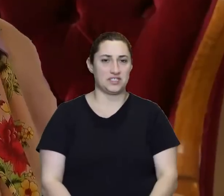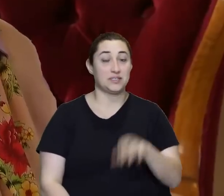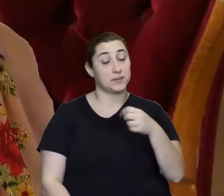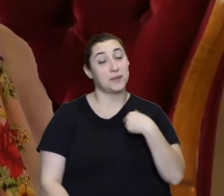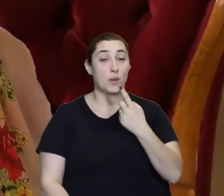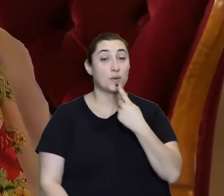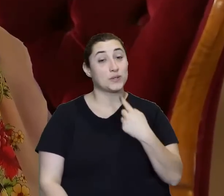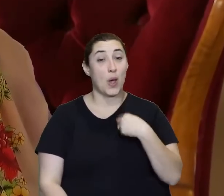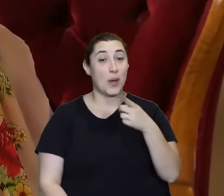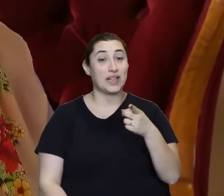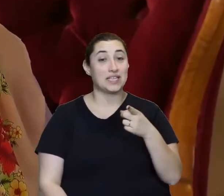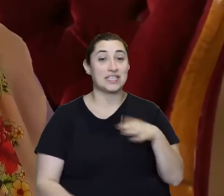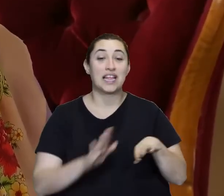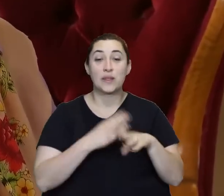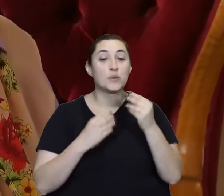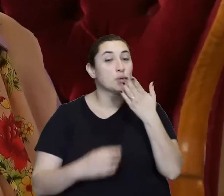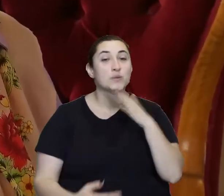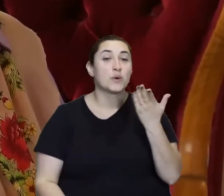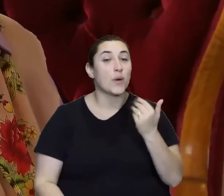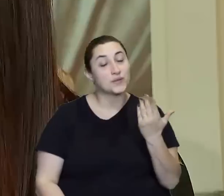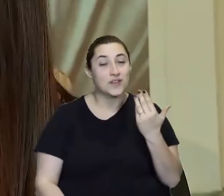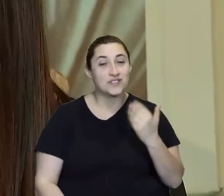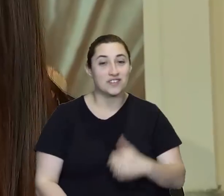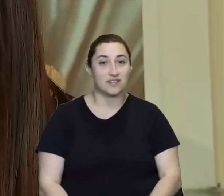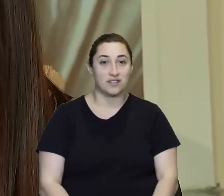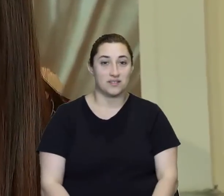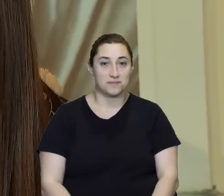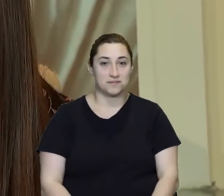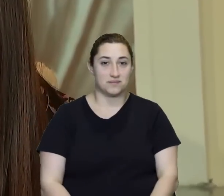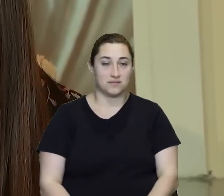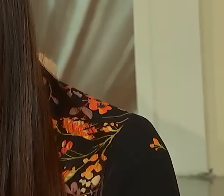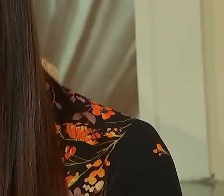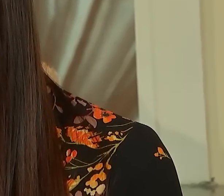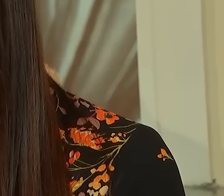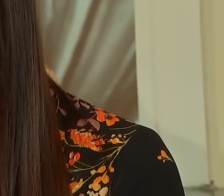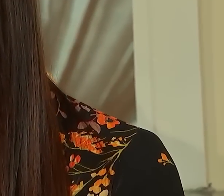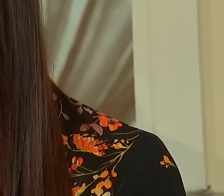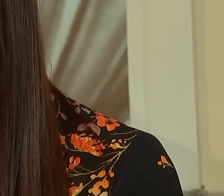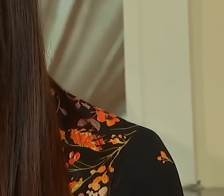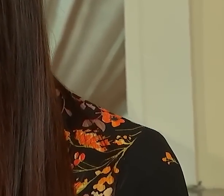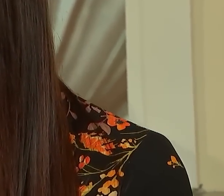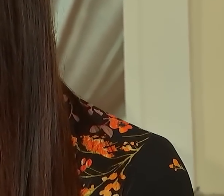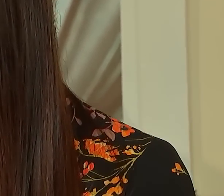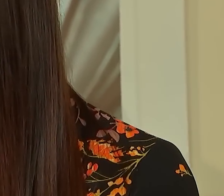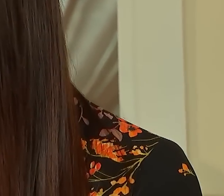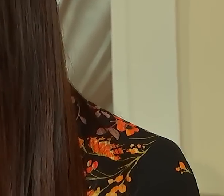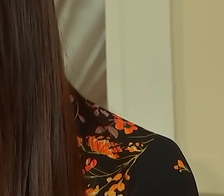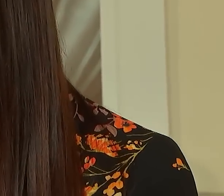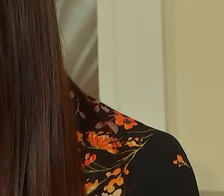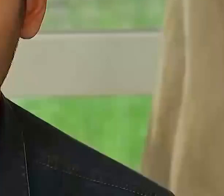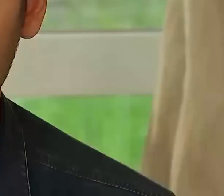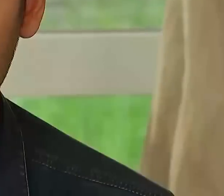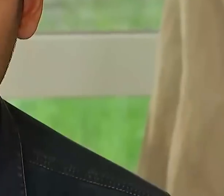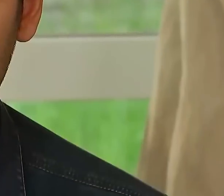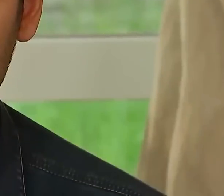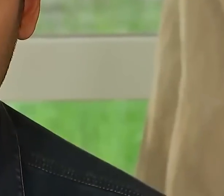Şimdi söyle bakayım. Niye çocuk yok bakayım söyle. Zehra gözlerini yeniden Ömer'e çevirdi ama yardım